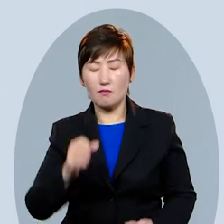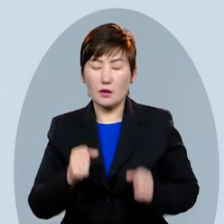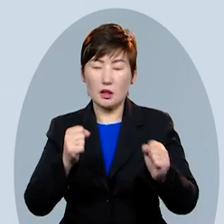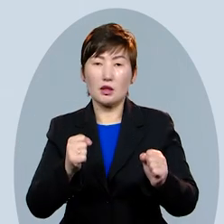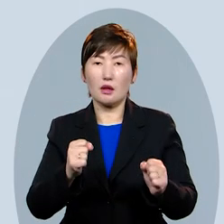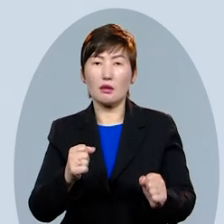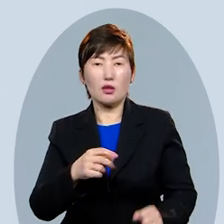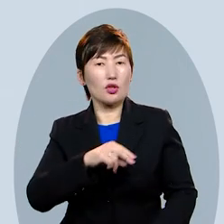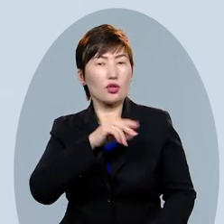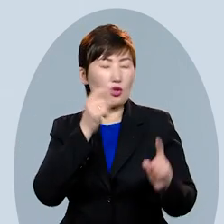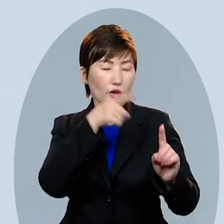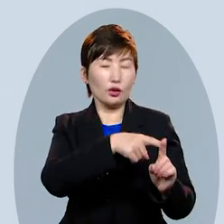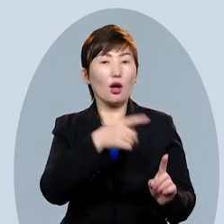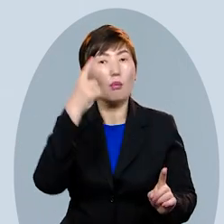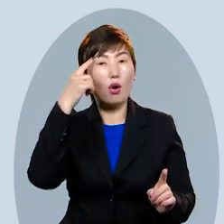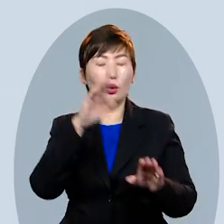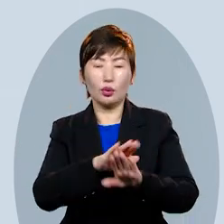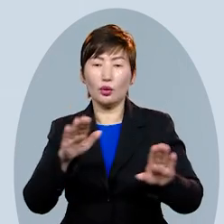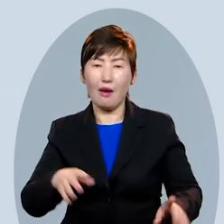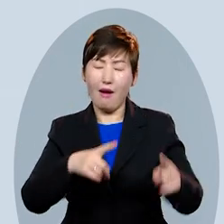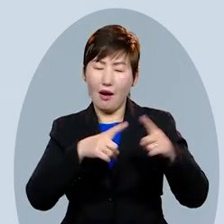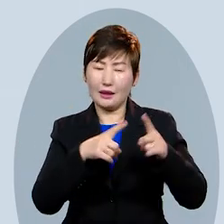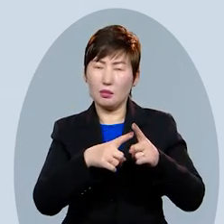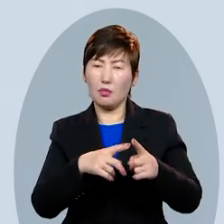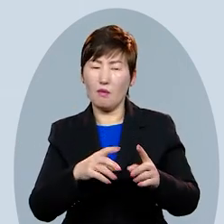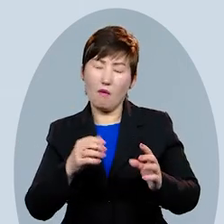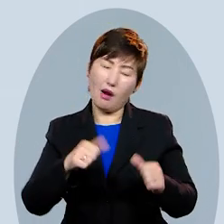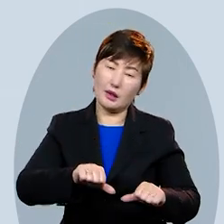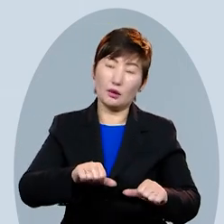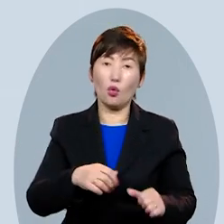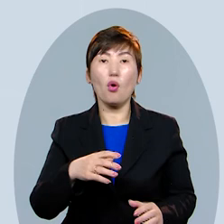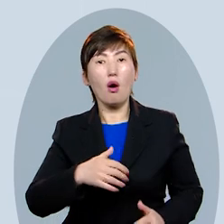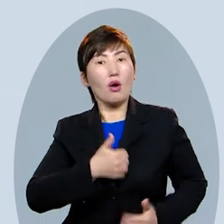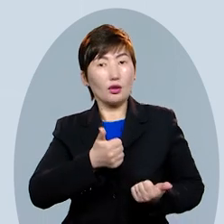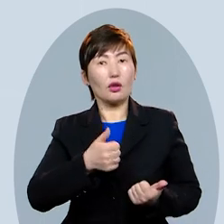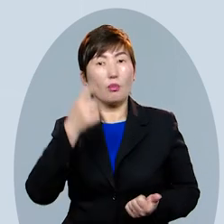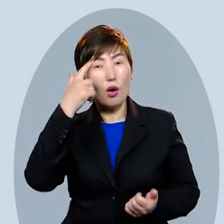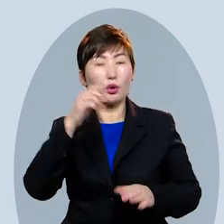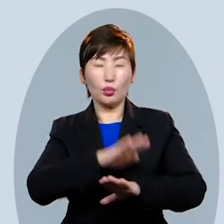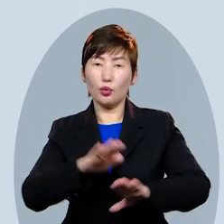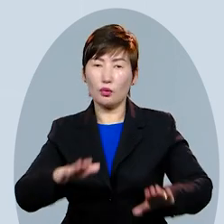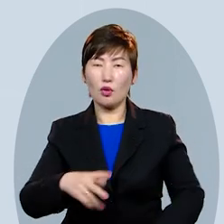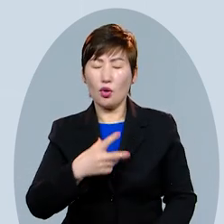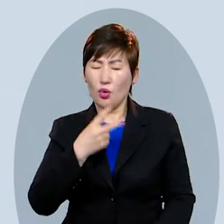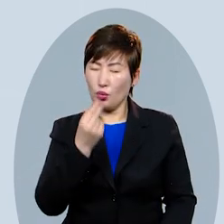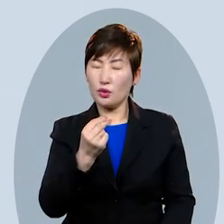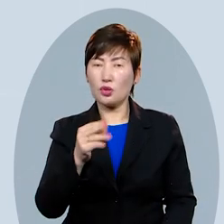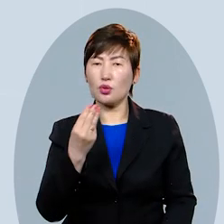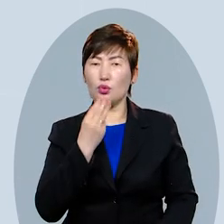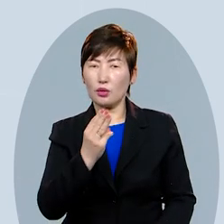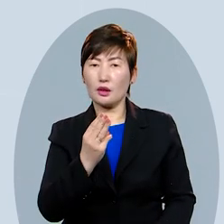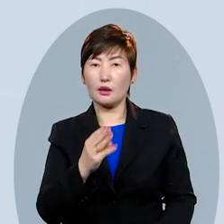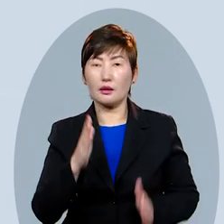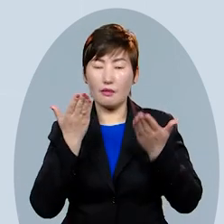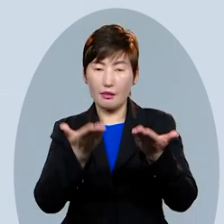Монгол хүүхэд, эрдэм номд хичээнгүй зоригтой Монгол хүүхэд, хатуу бэрхээс халирдаггүй өөдрөг Монгол